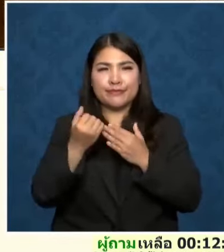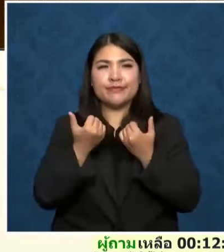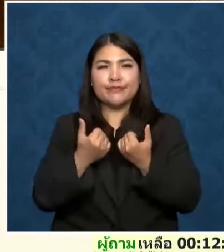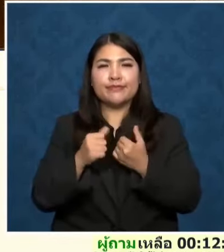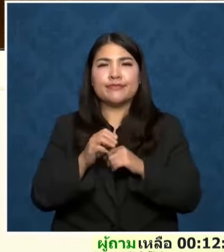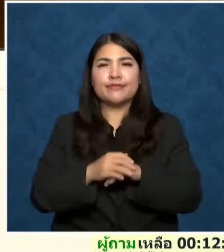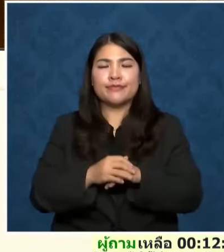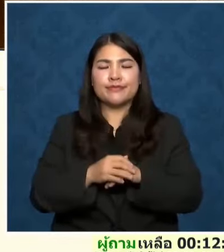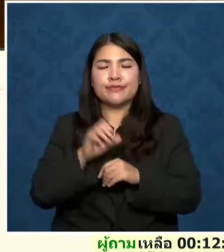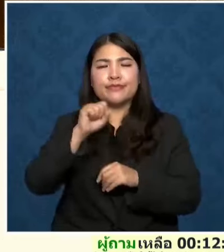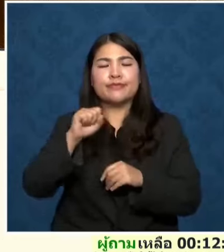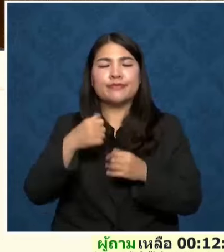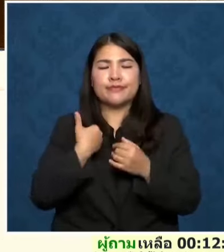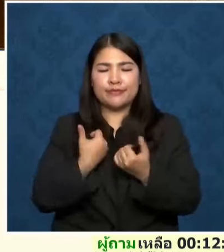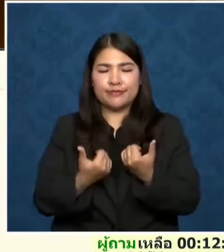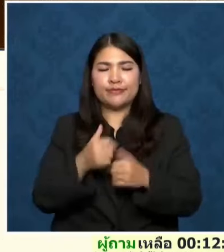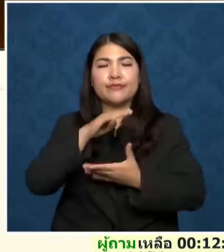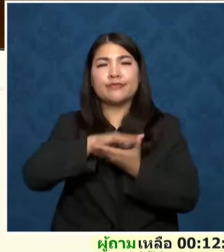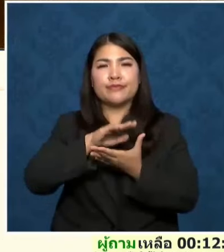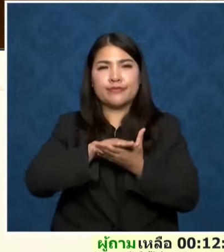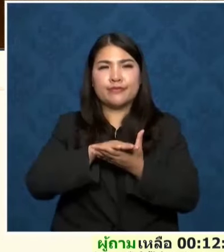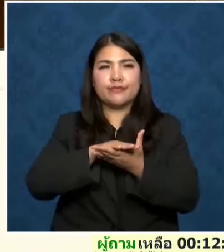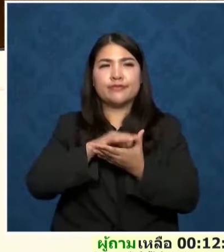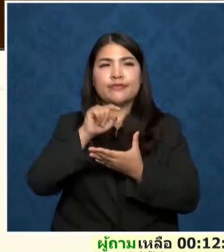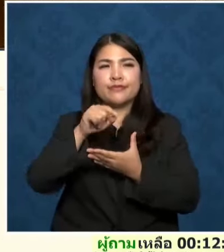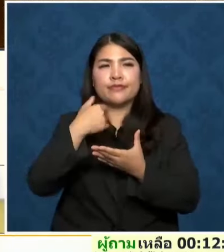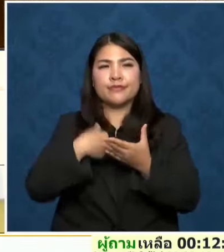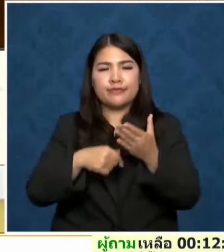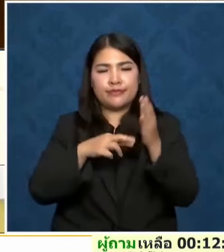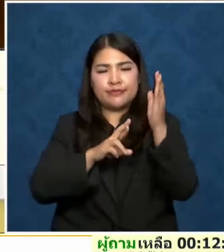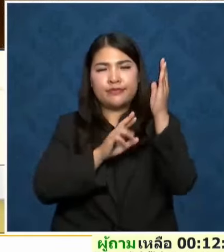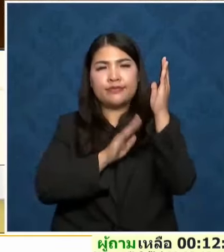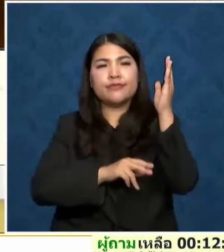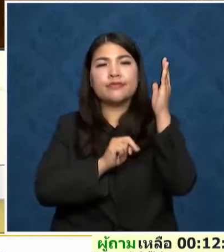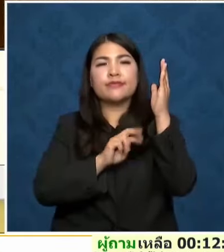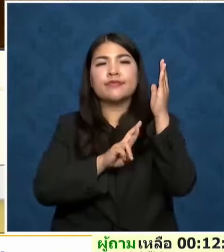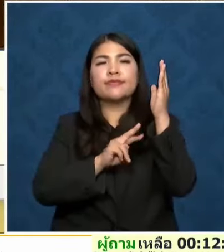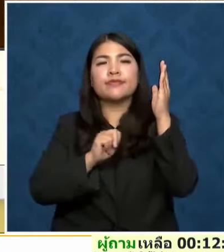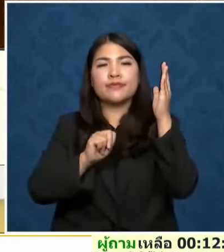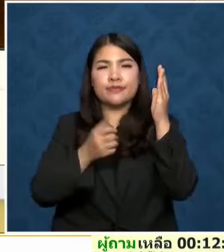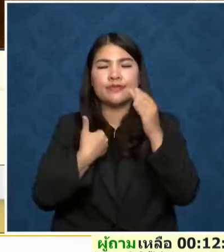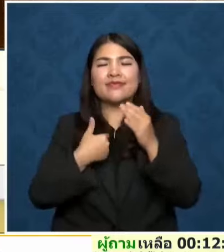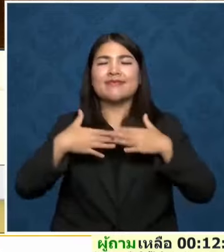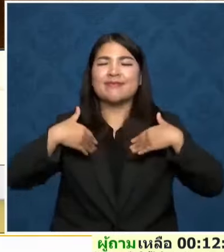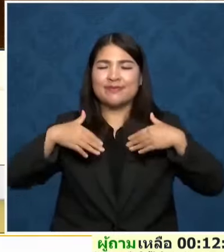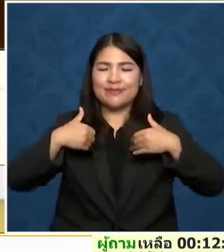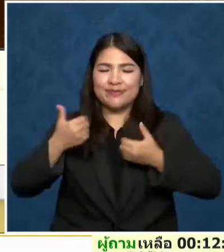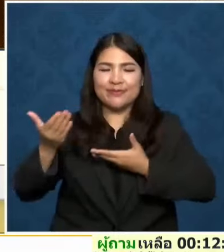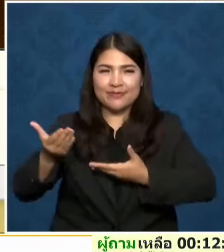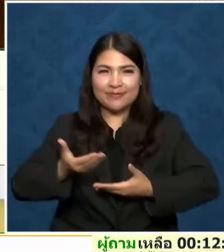ยิดีต้นรับ